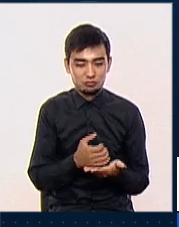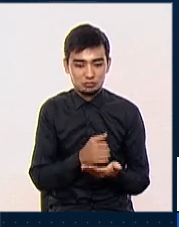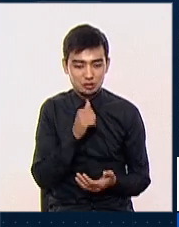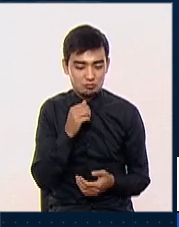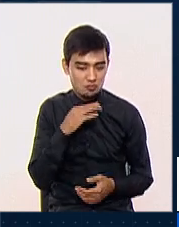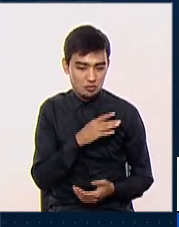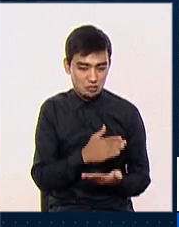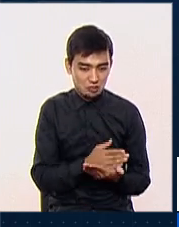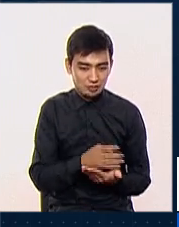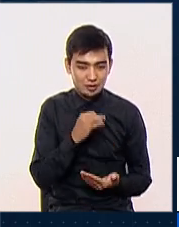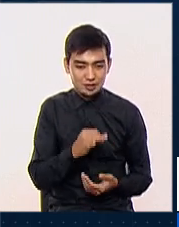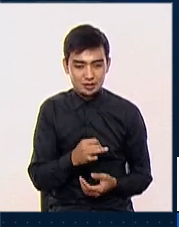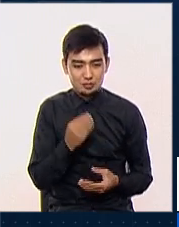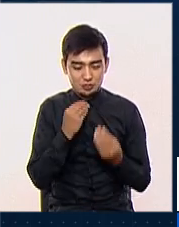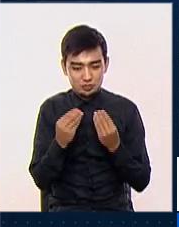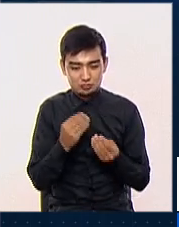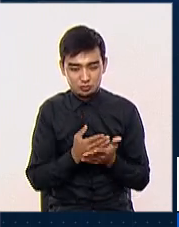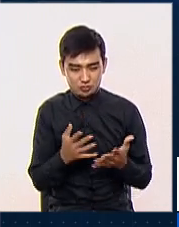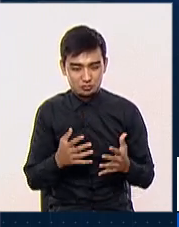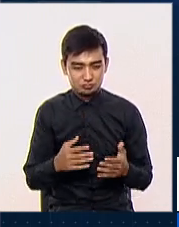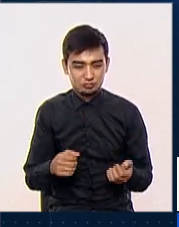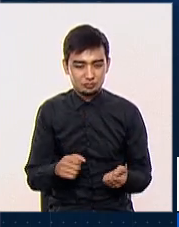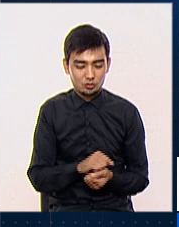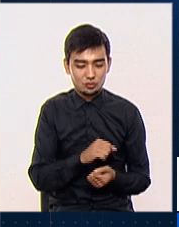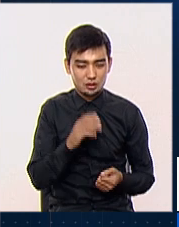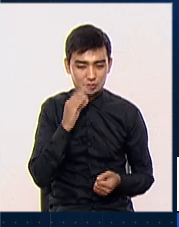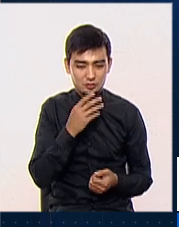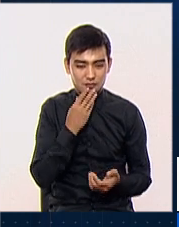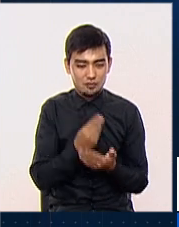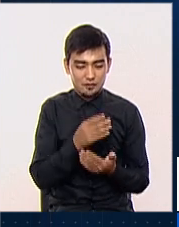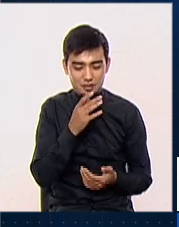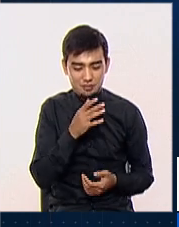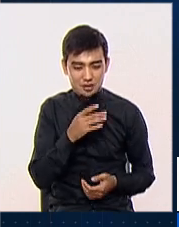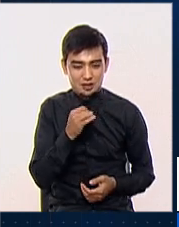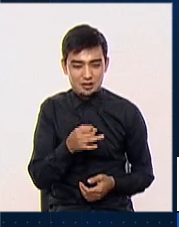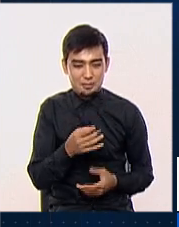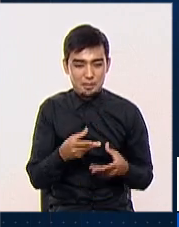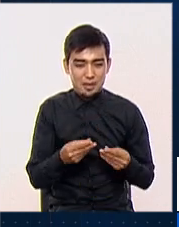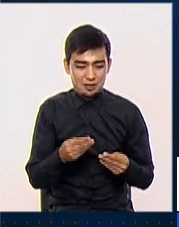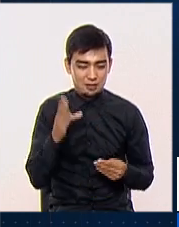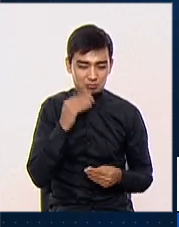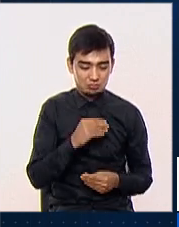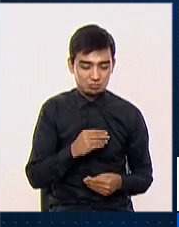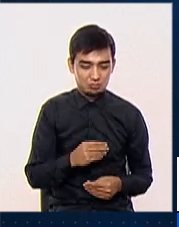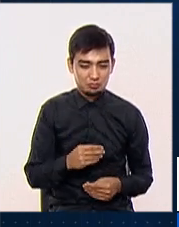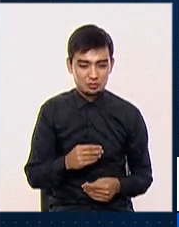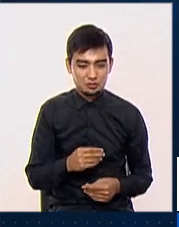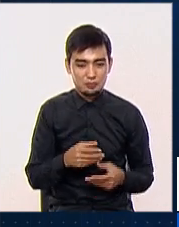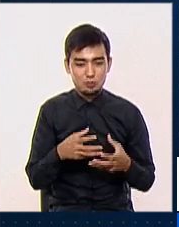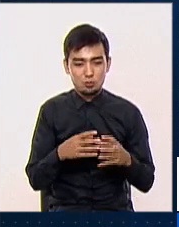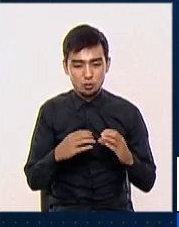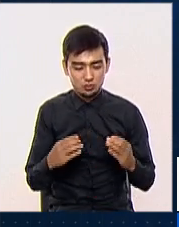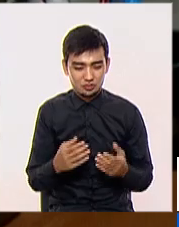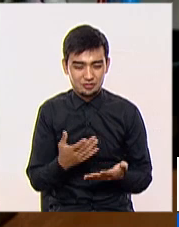да, влагу, продукт, то есть не высыхает преждевременно. Это мягче, да, вот, например, те же булочки,